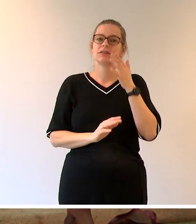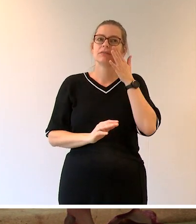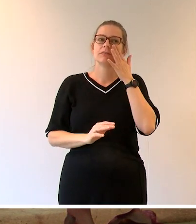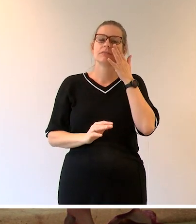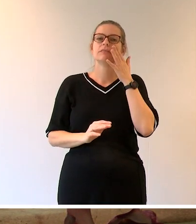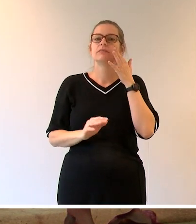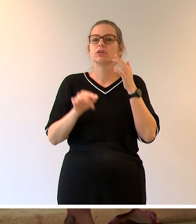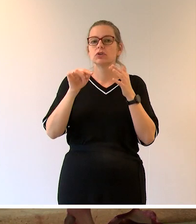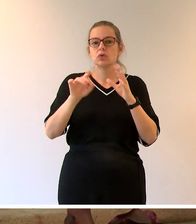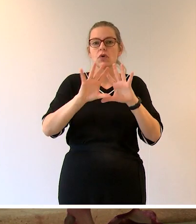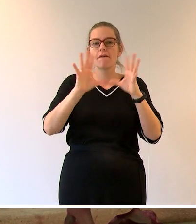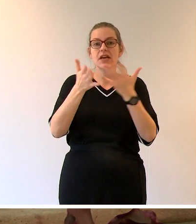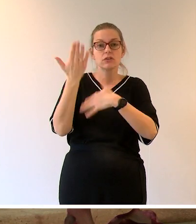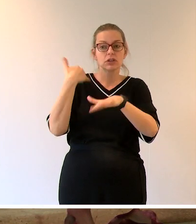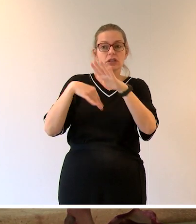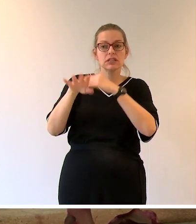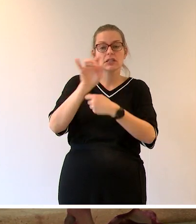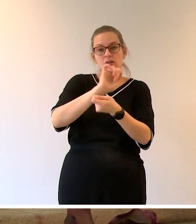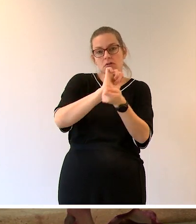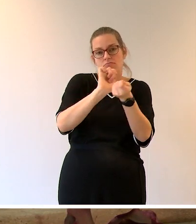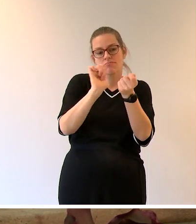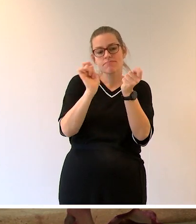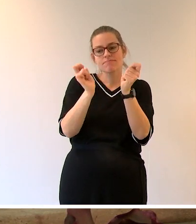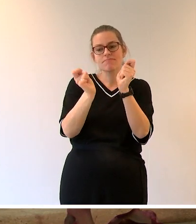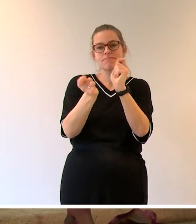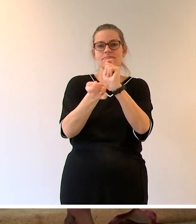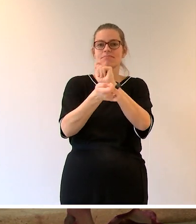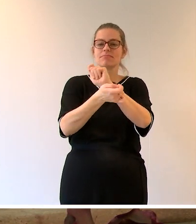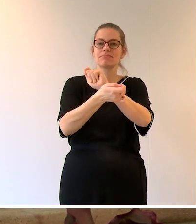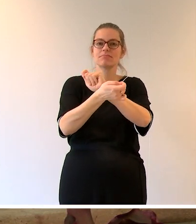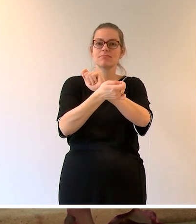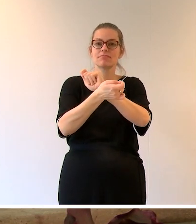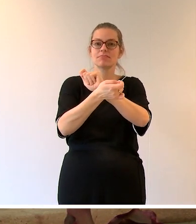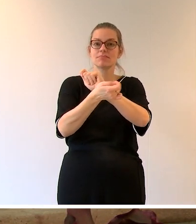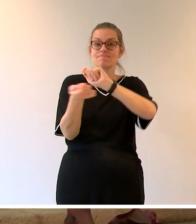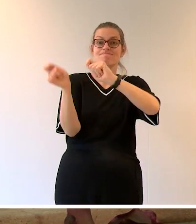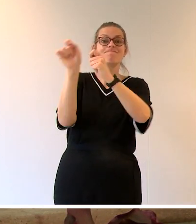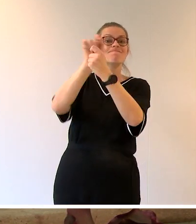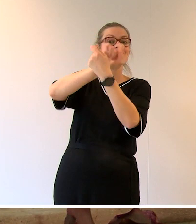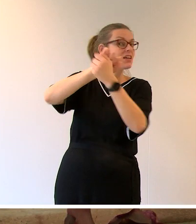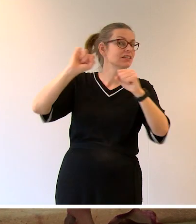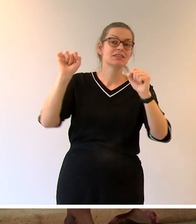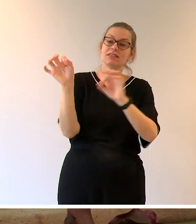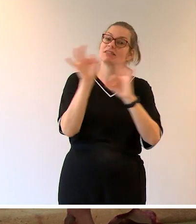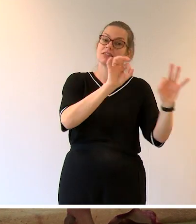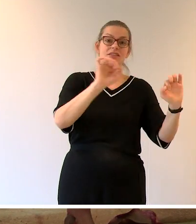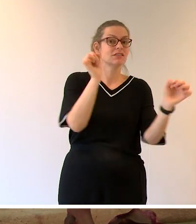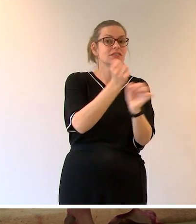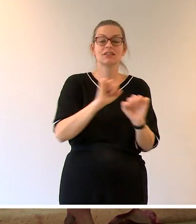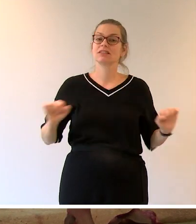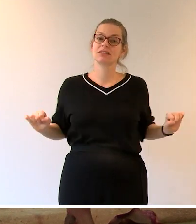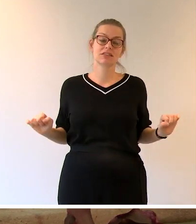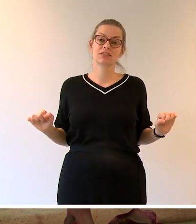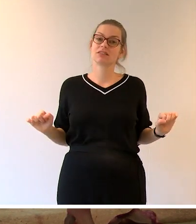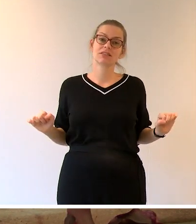kantelt de wereldgeschiedenis. Er is geen weg terug. No point of